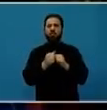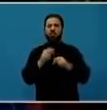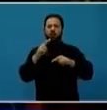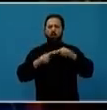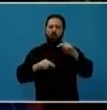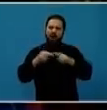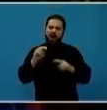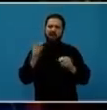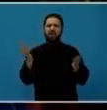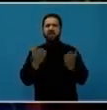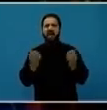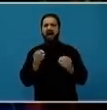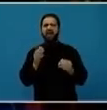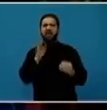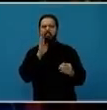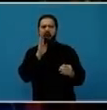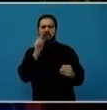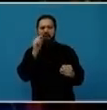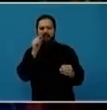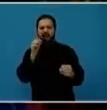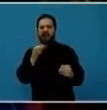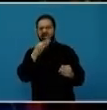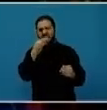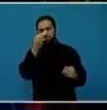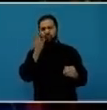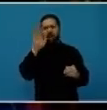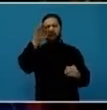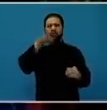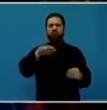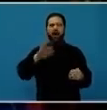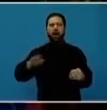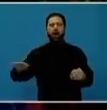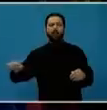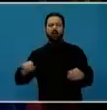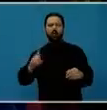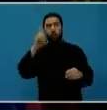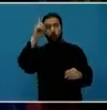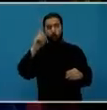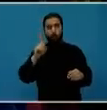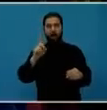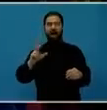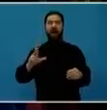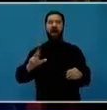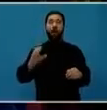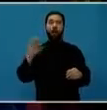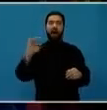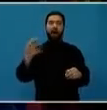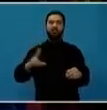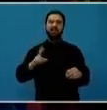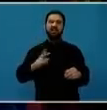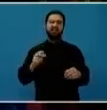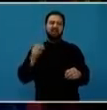părințele rostesc asupra copiilor pot avea mai multe cauze. Una din ele poate fi chiar o obișnuință în